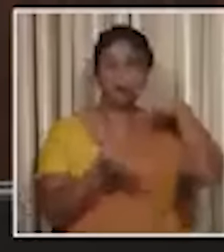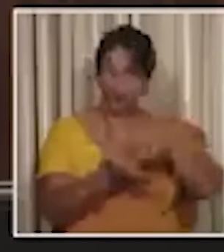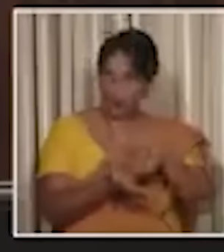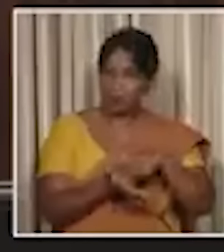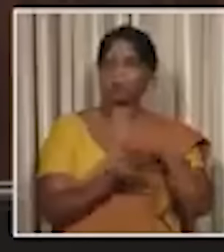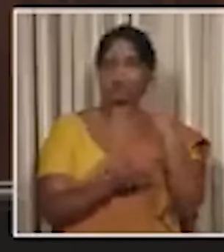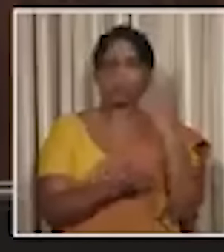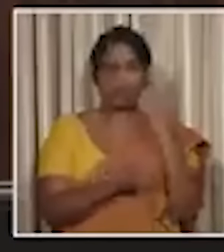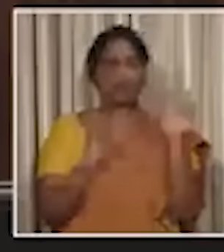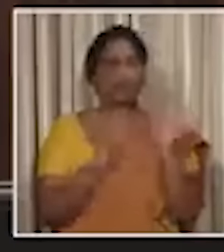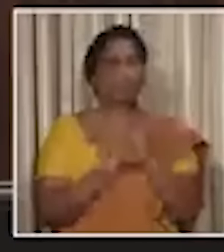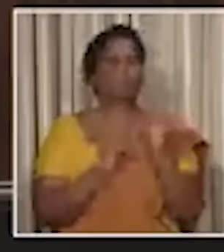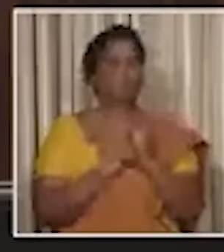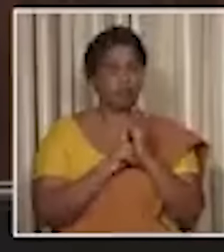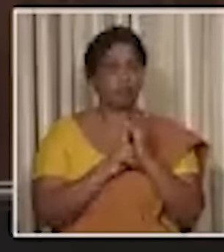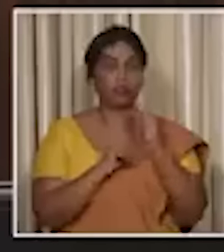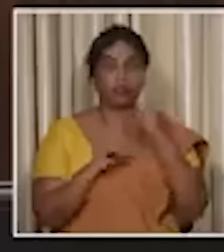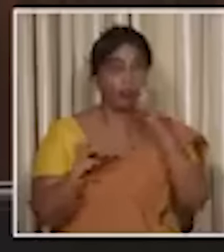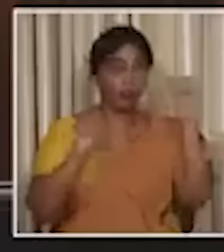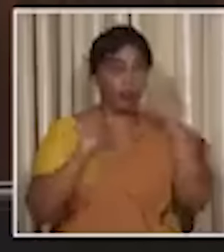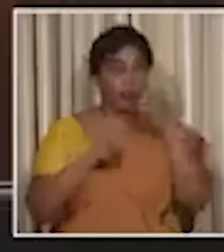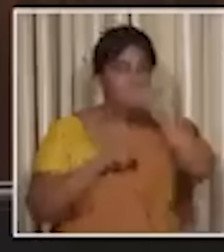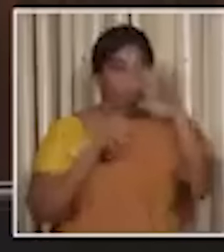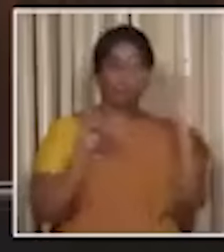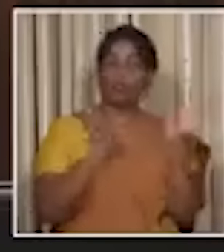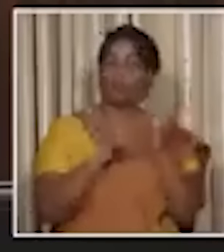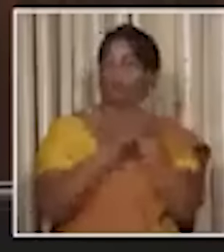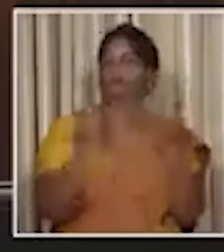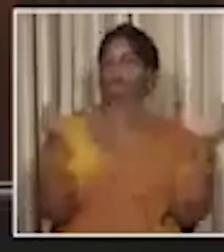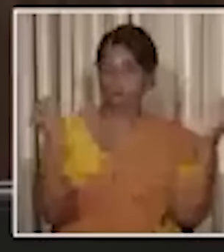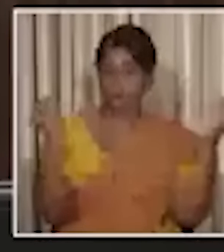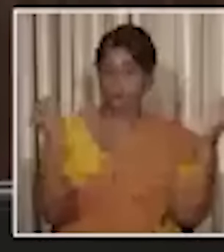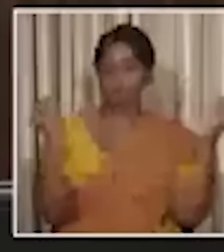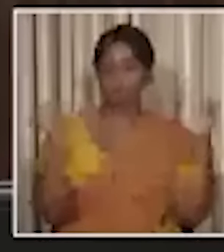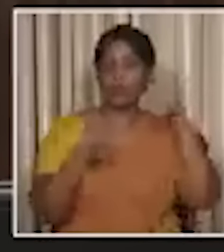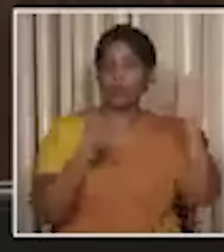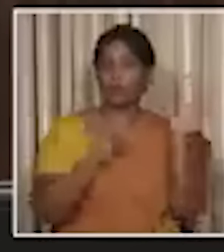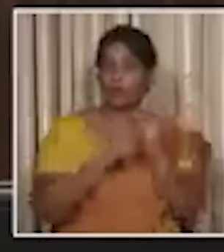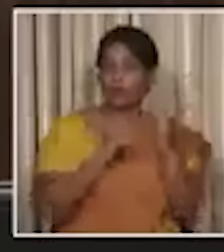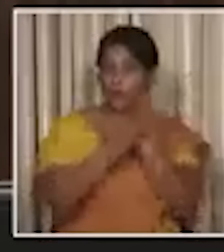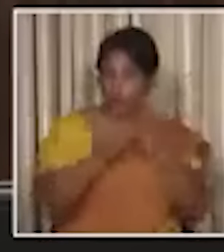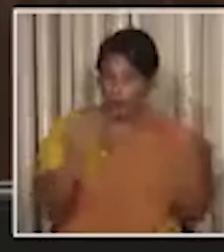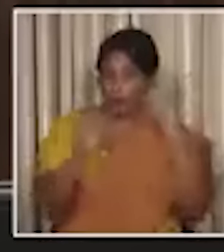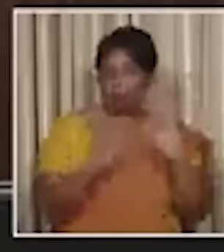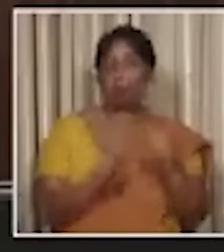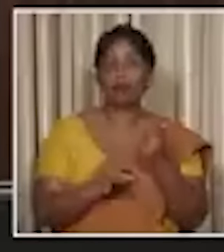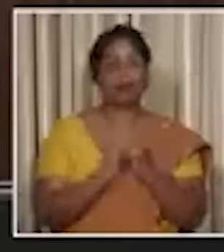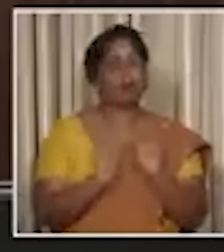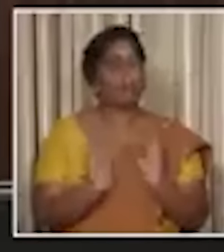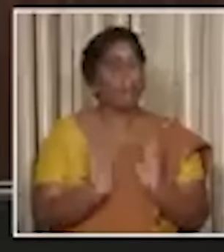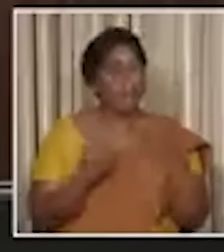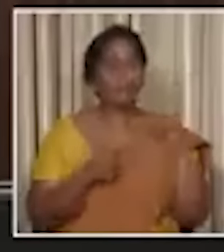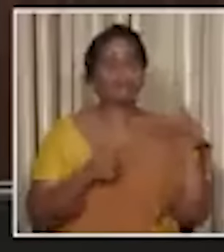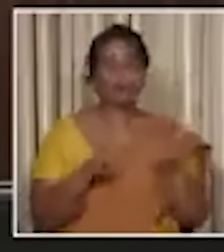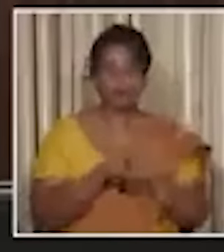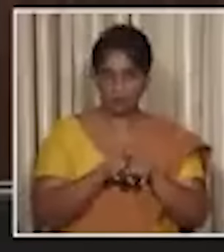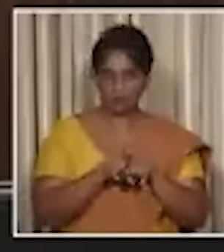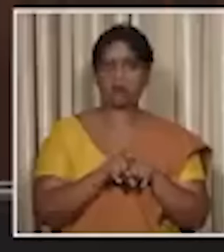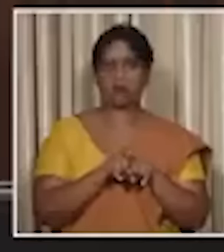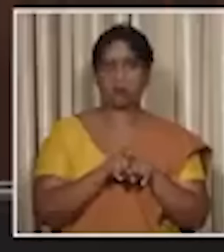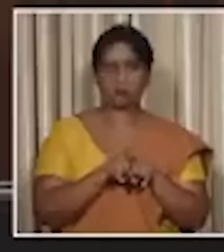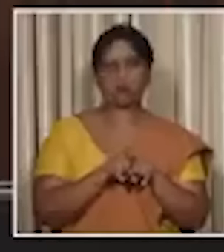மட்டத்தில் மீண்டும் ஒரு பரிமாற்றத்தை ஏற்படுத்துவதற்கு, இந்த புதிய பரிமாற்ற யுகத்தினை வெற்றியடைய வைப்பதற்கு இந்த பாராளுமன்றத்தில் இருக்கின்ற